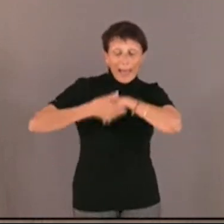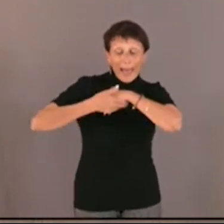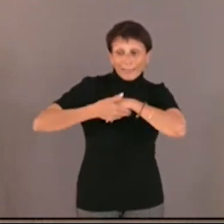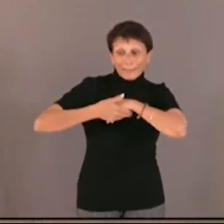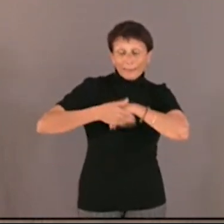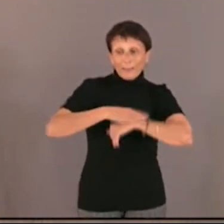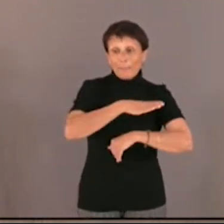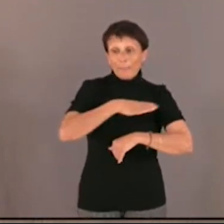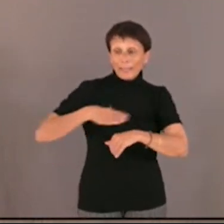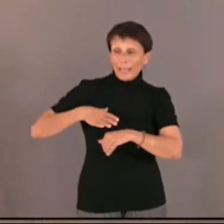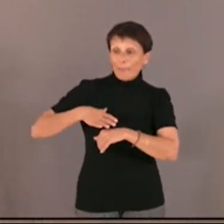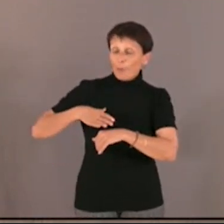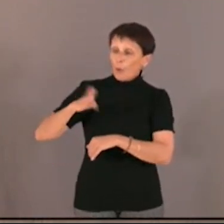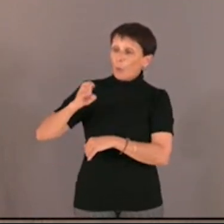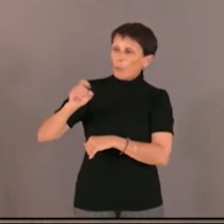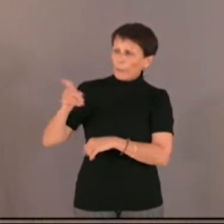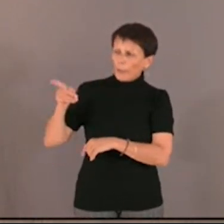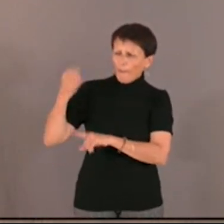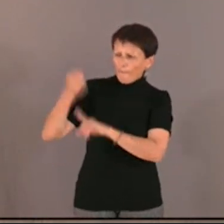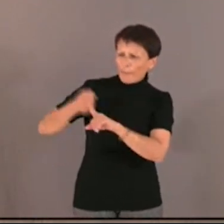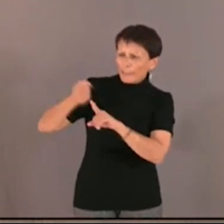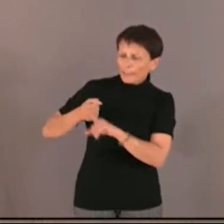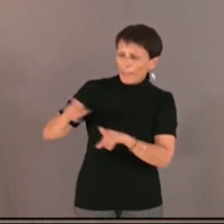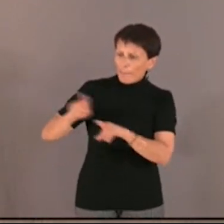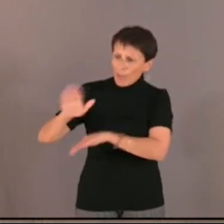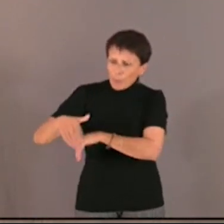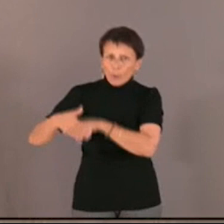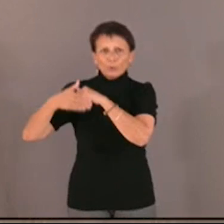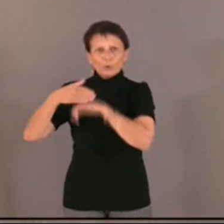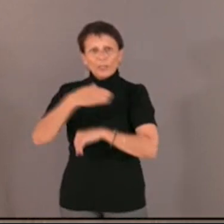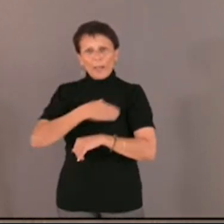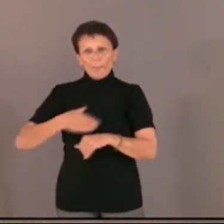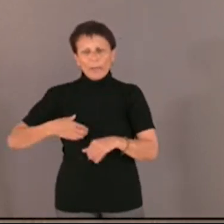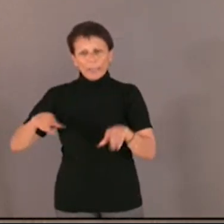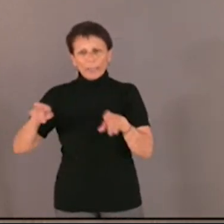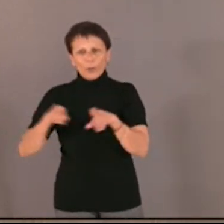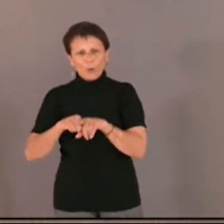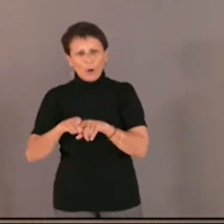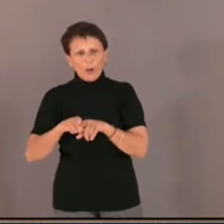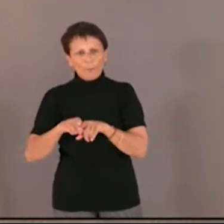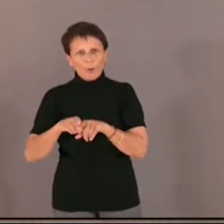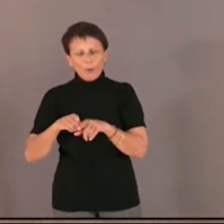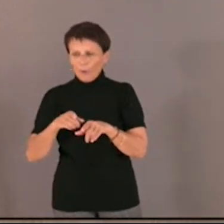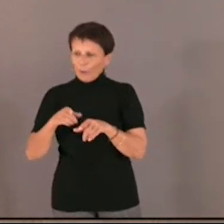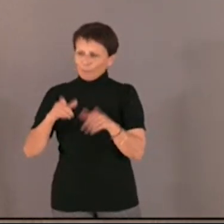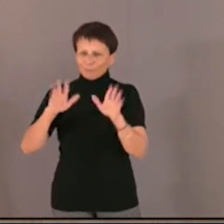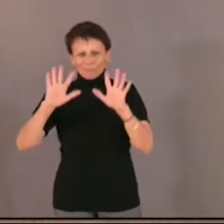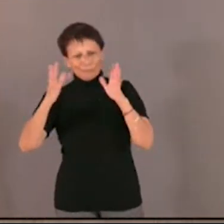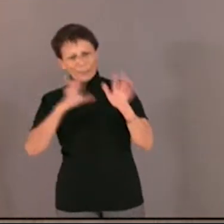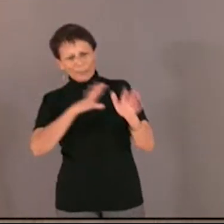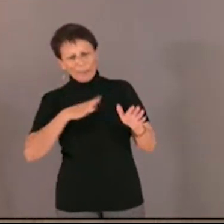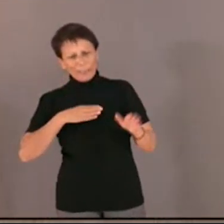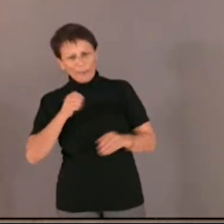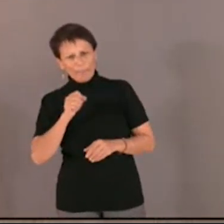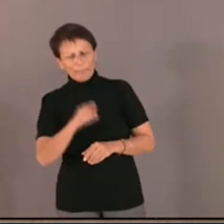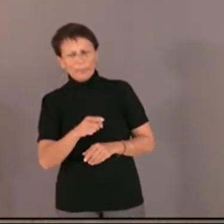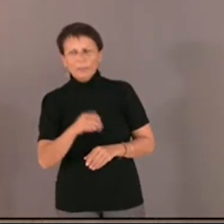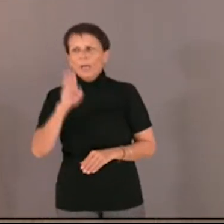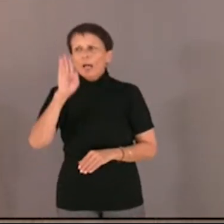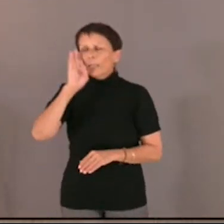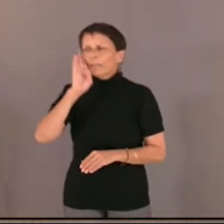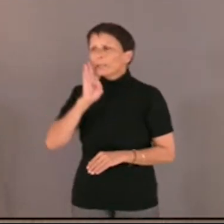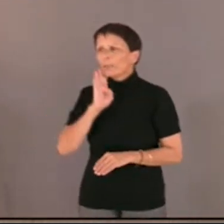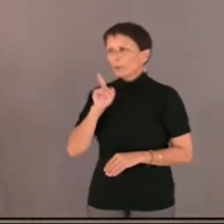de Madame Bouvier et le soutien de la municipalité qui tresse des lauriers à cette personne. Donc, cessez